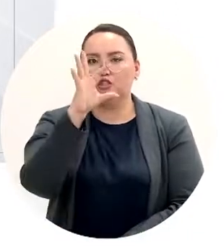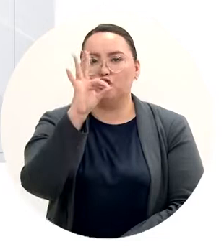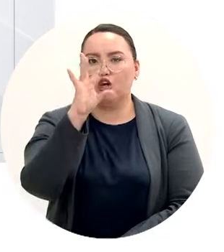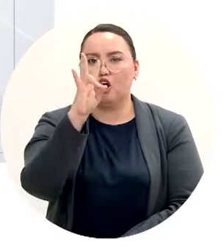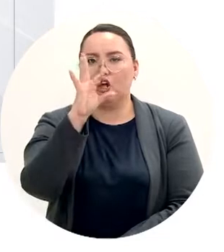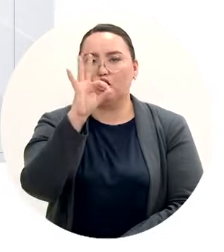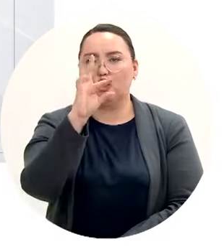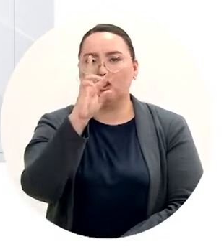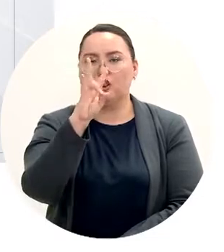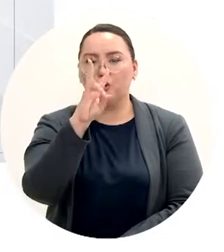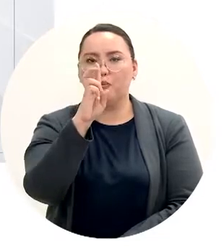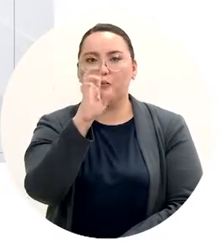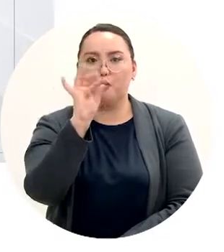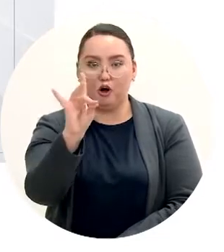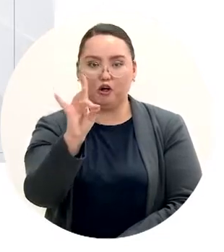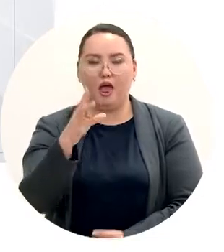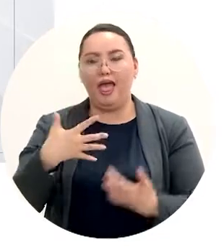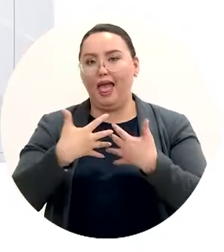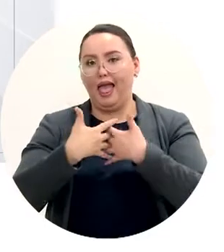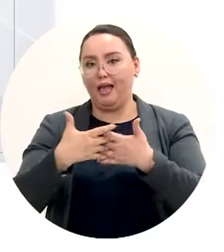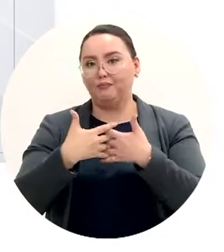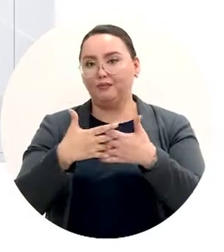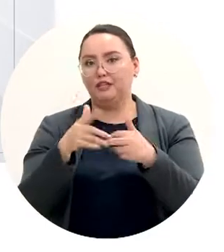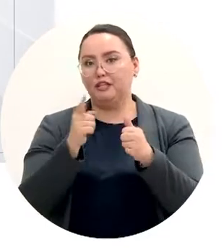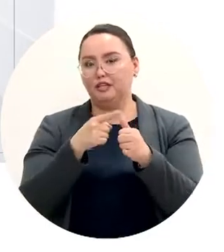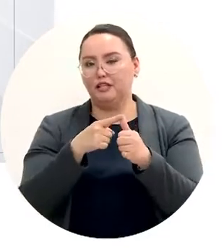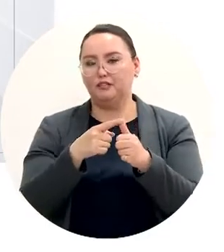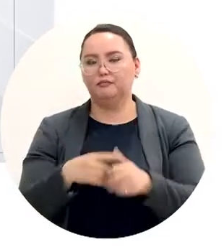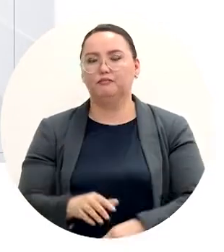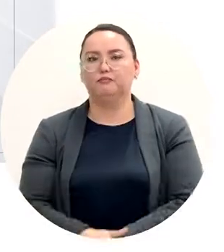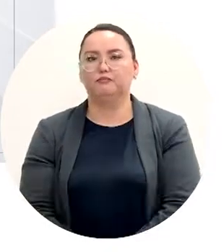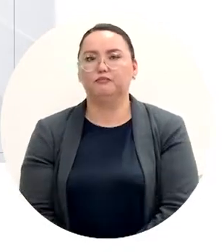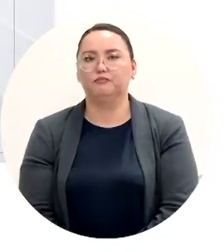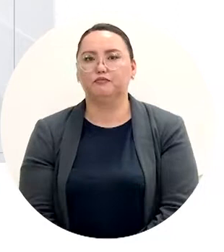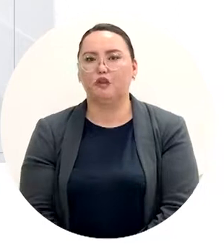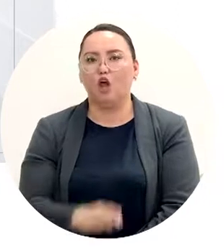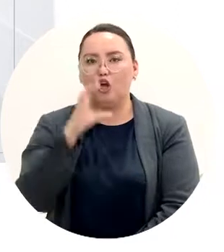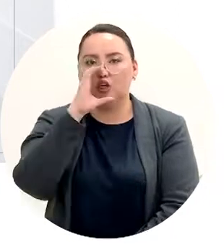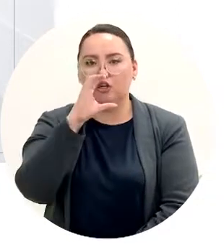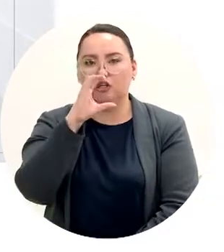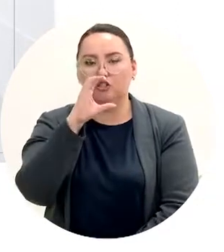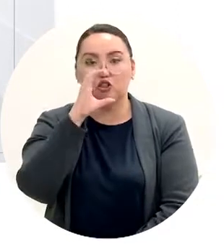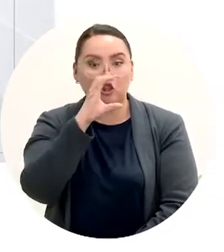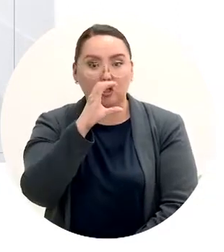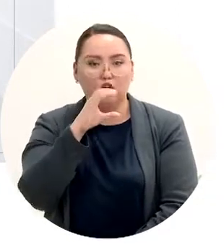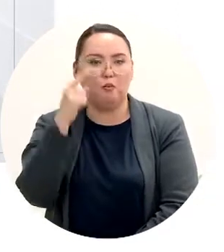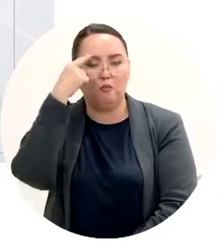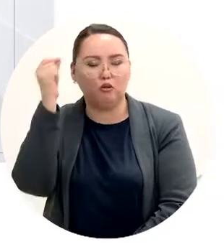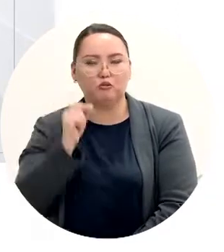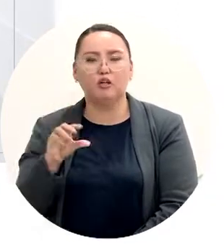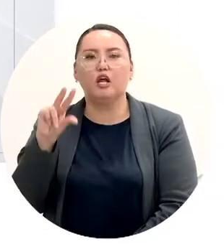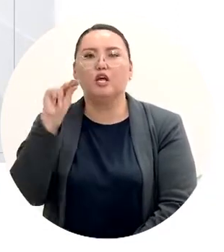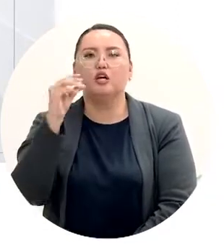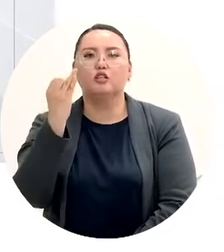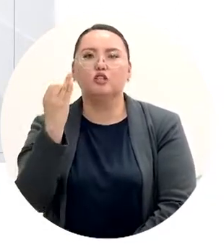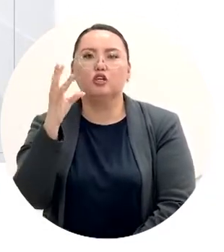байна. За жишээ нь чономбар гэдэг амтан махна чиномбар гэж. Чонгон гэдэг өрөмөл байна. Чинууган гэж. Чон гэдгийг монгол